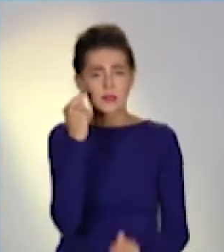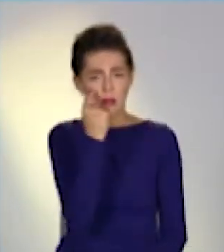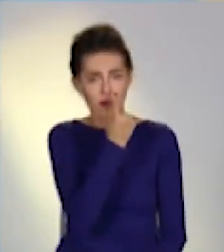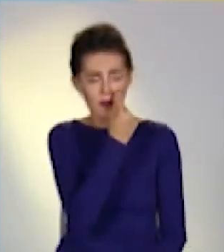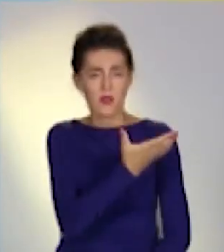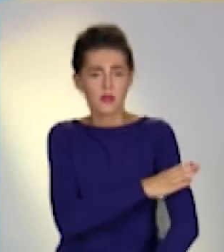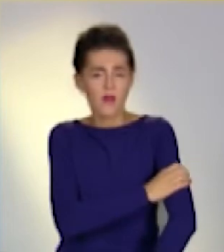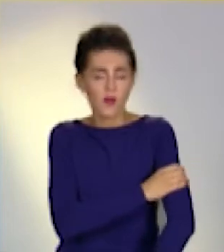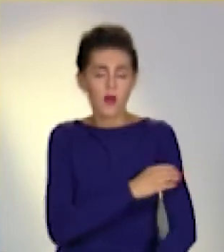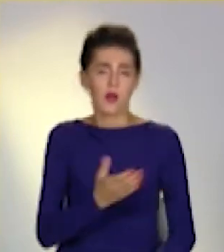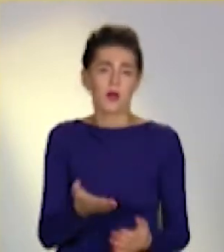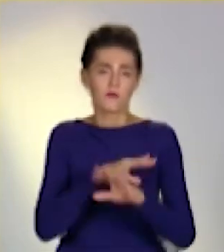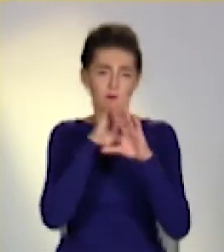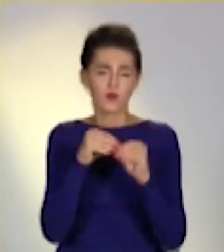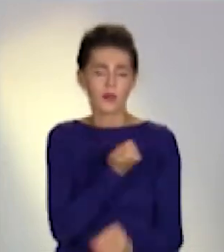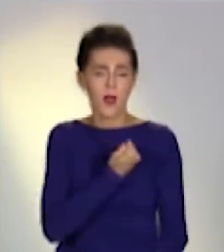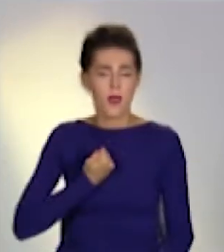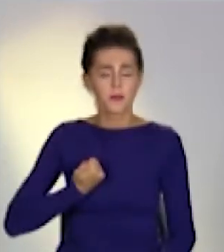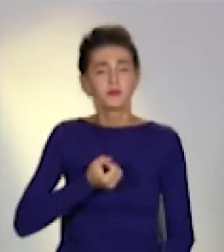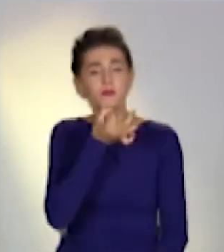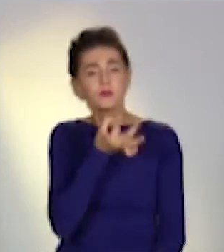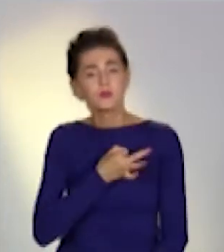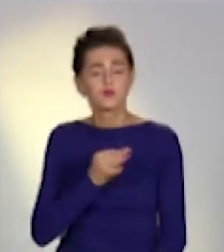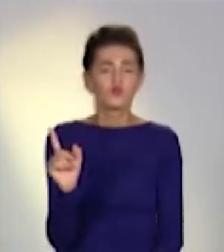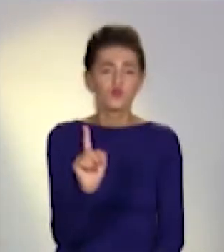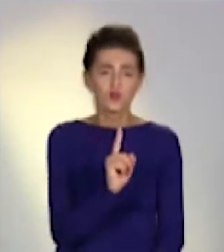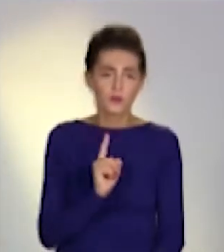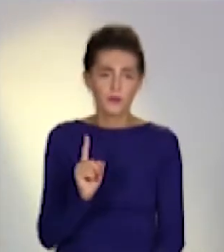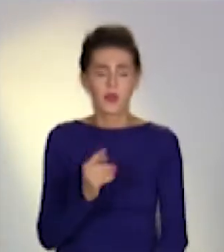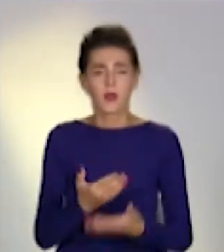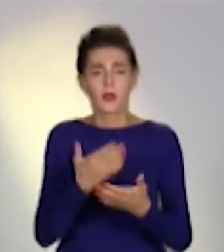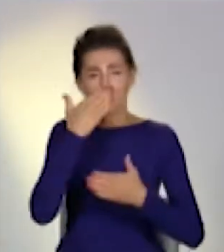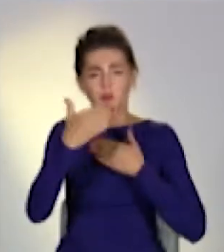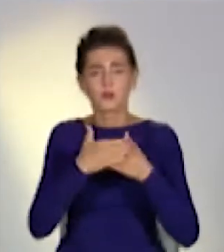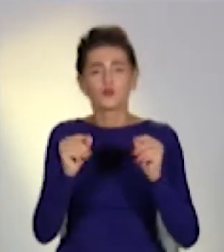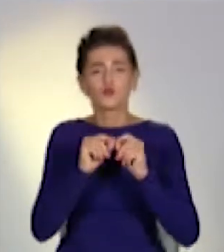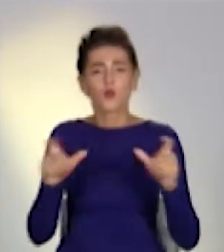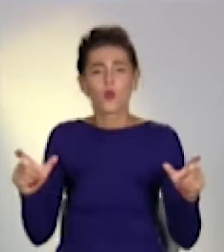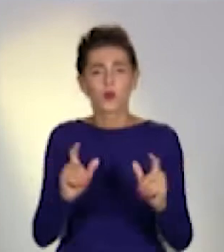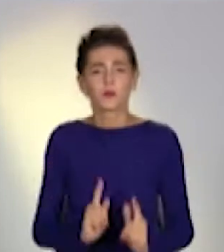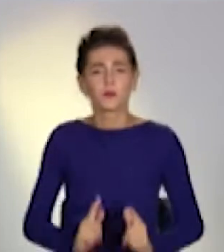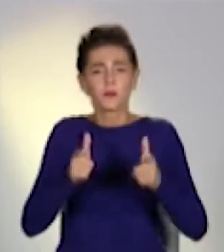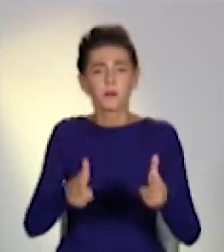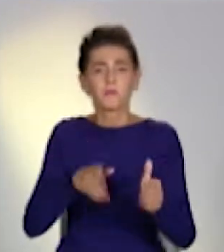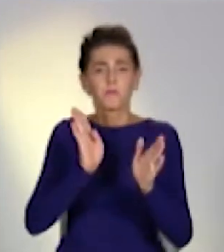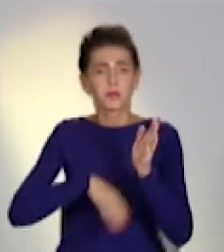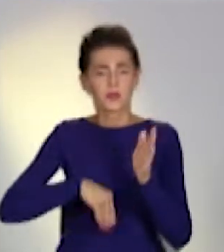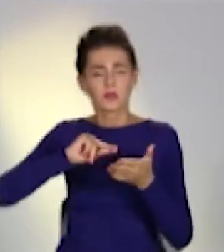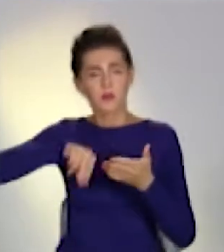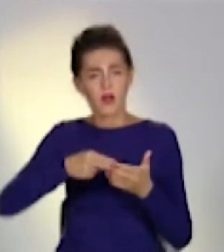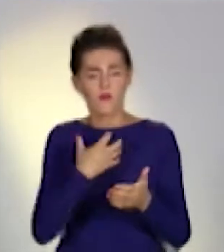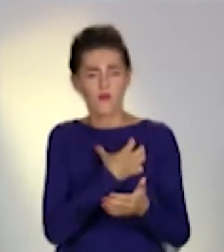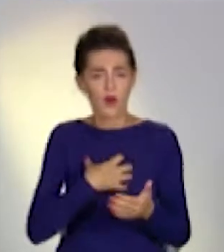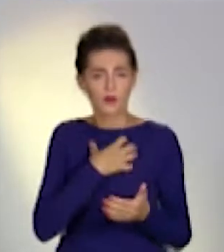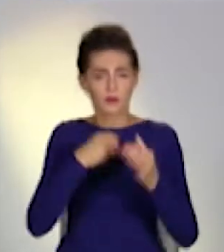давление. Дальше нам уже терапевт скажет. Я так понимаю, что в школу невозможно поступить без, если